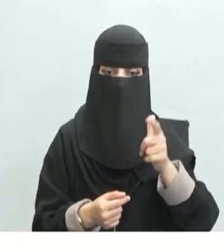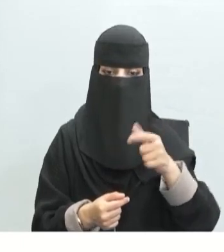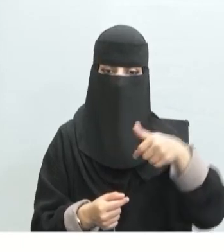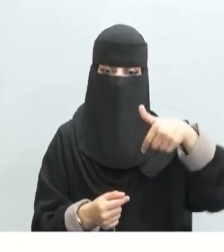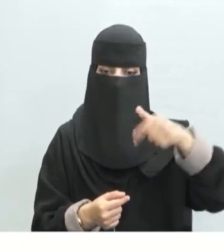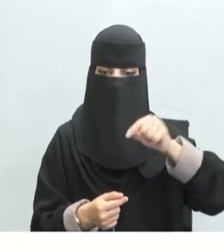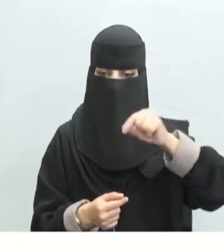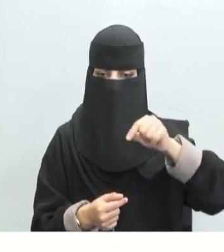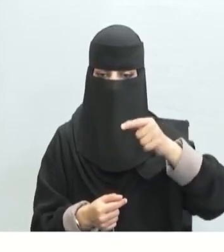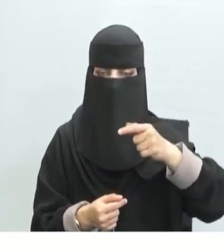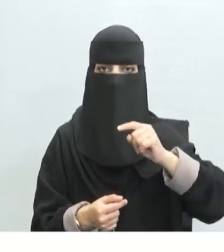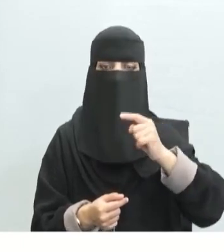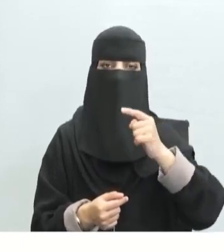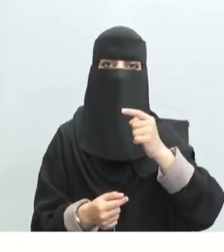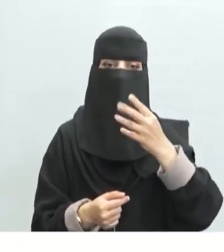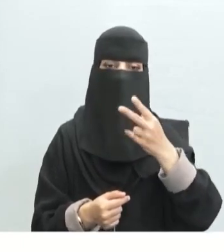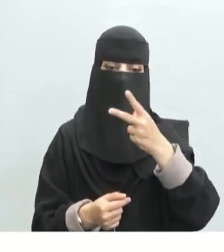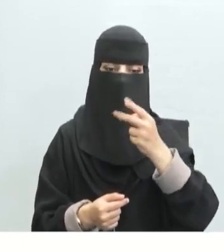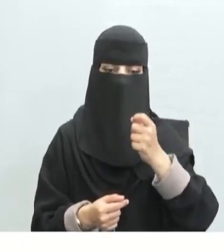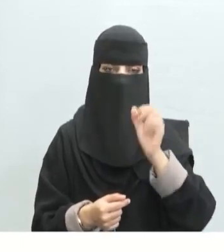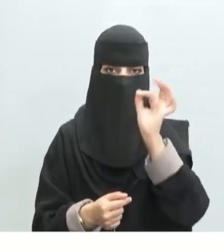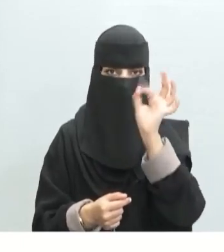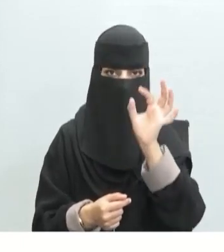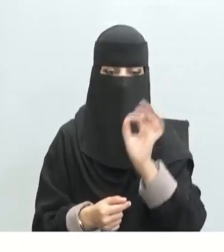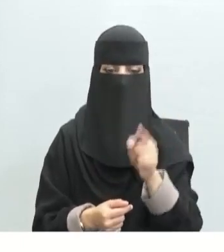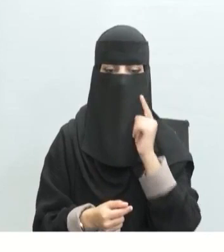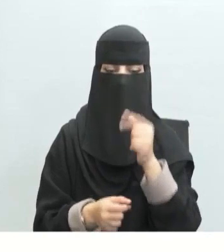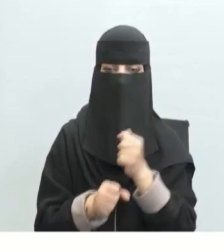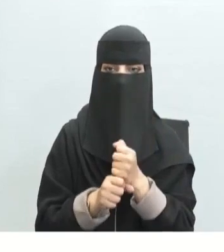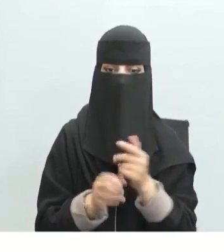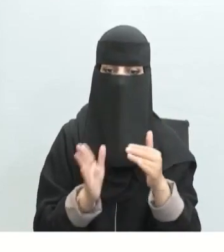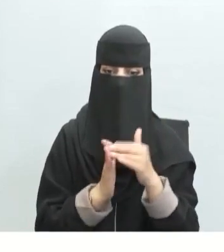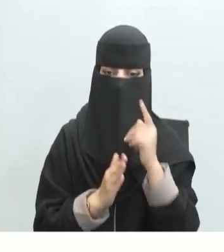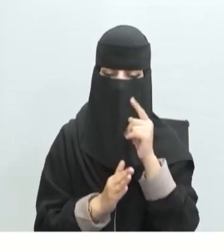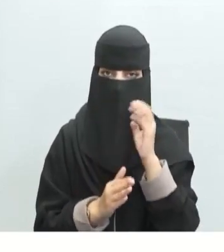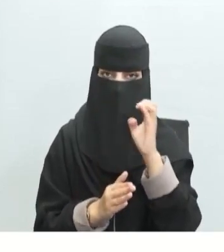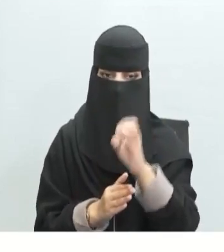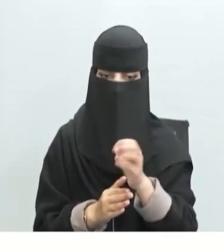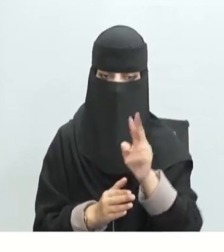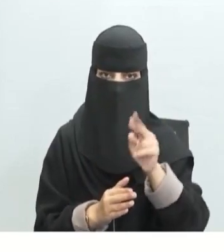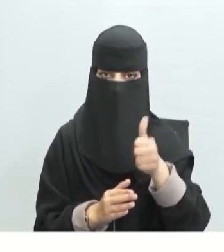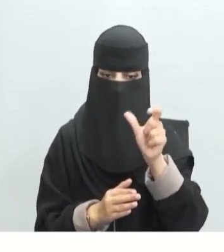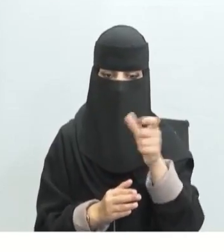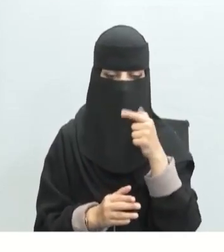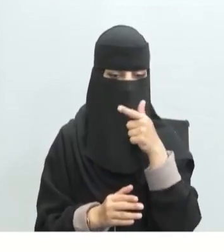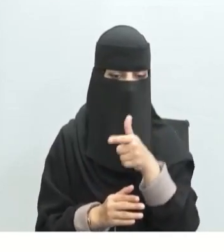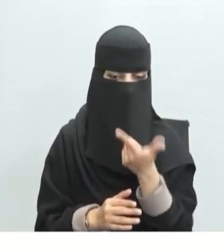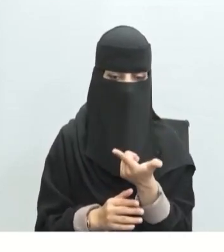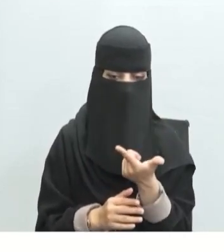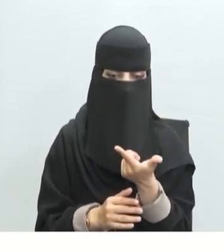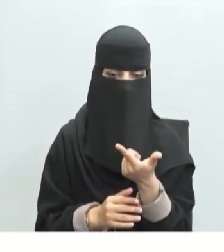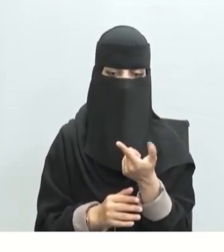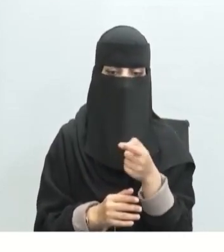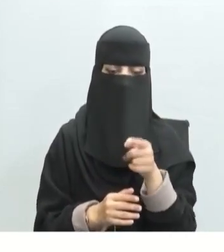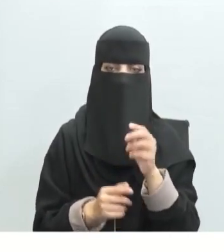6 وربع تقريبا بهذه الصوره وبالتالي لما اجي اكتب التان الان ايش راح اقول راح اقول ان